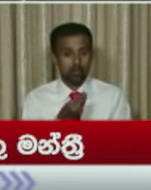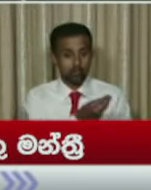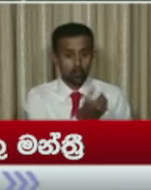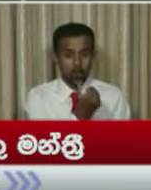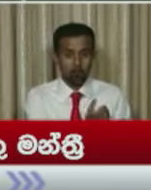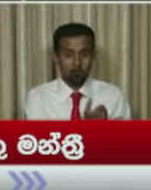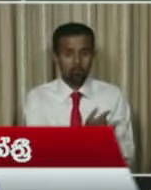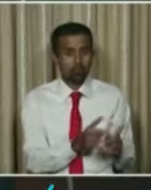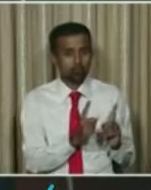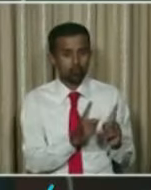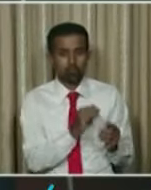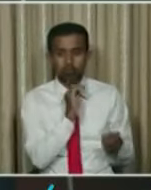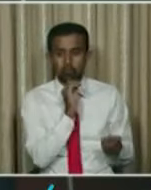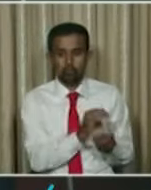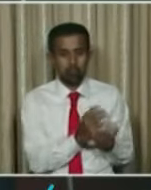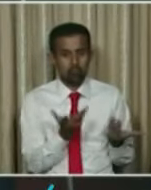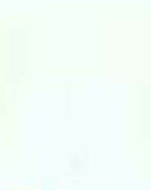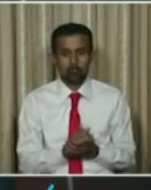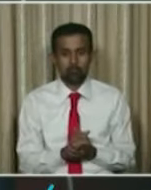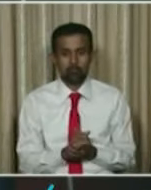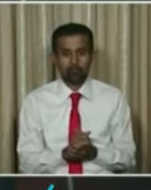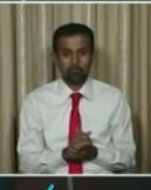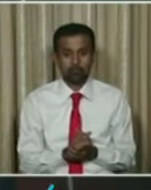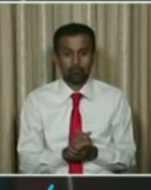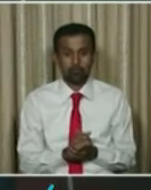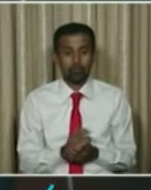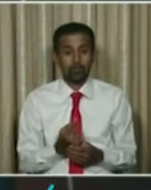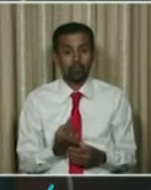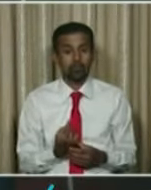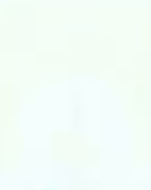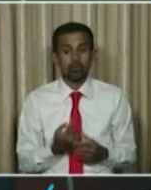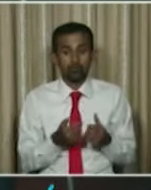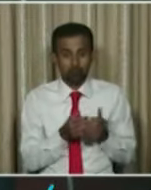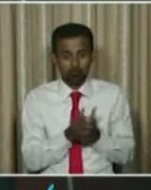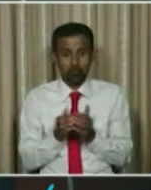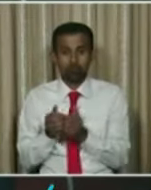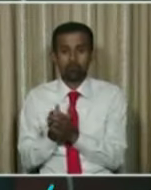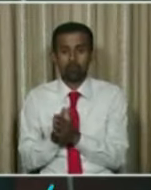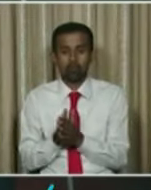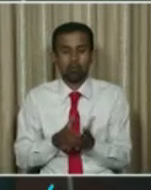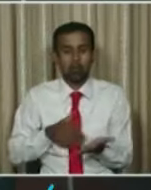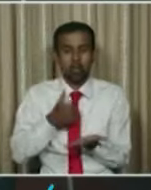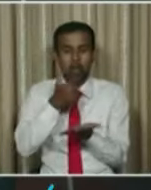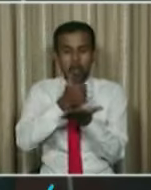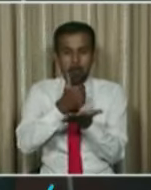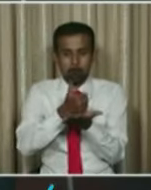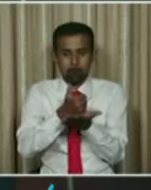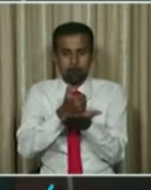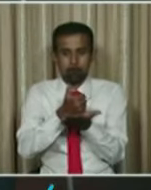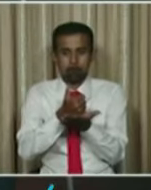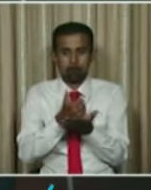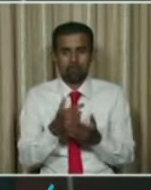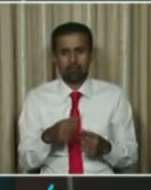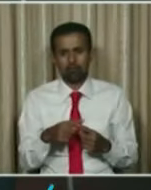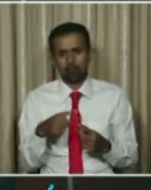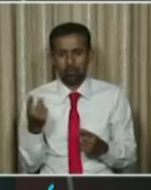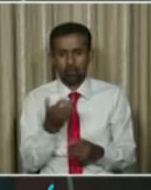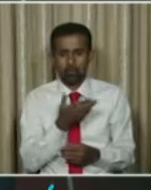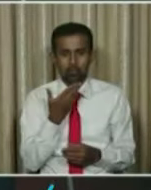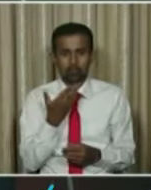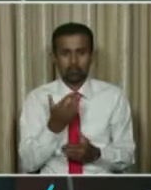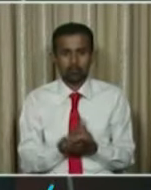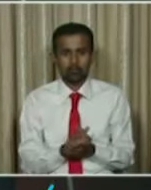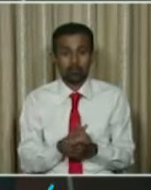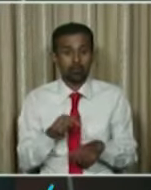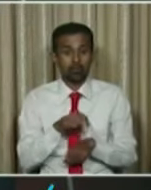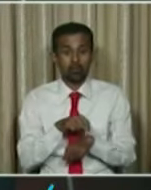බැංකුවට විතරක් තියන්න බෑ valuation එක independently එක කරන්න ඕනේ ඒකට මහා බැංකුව හරි වෙන ආයතනයක් වෙන්න පුළුවන් හැබැයි